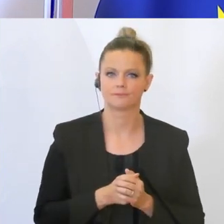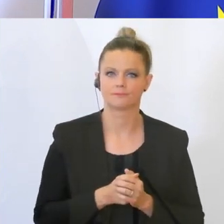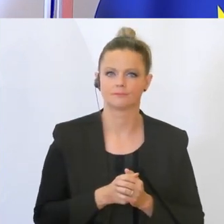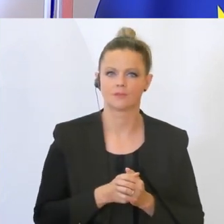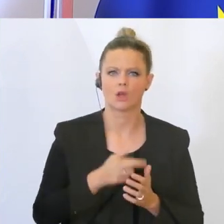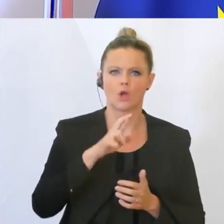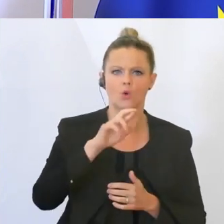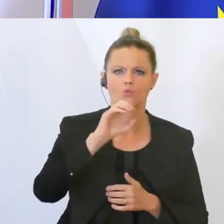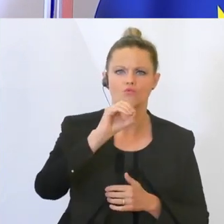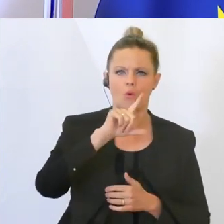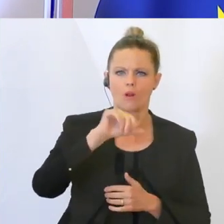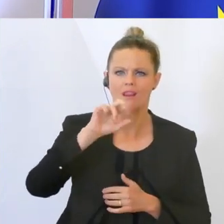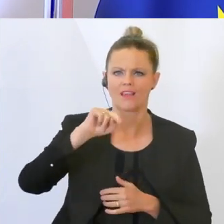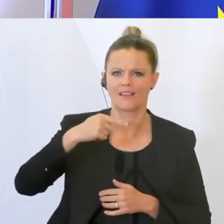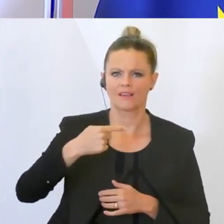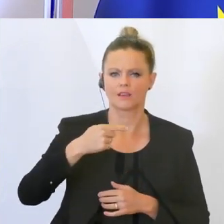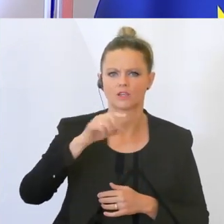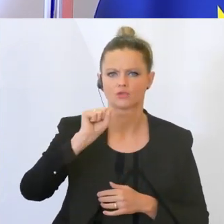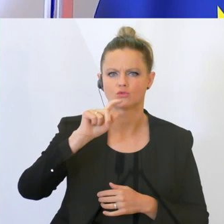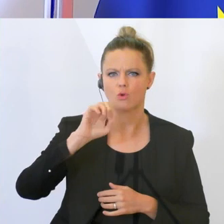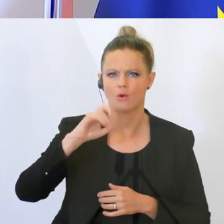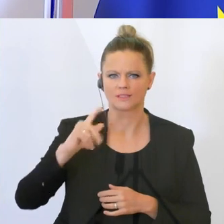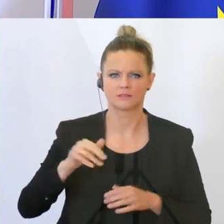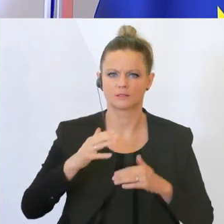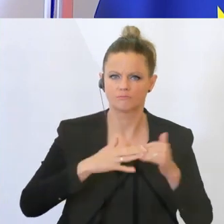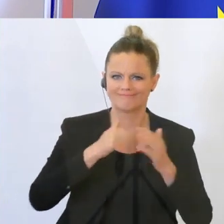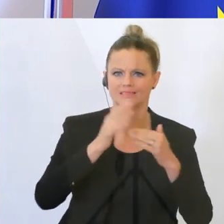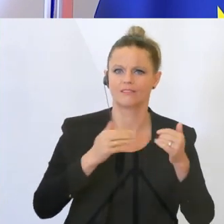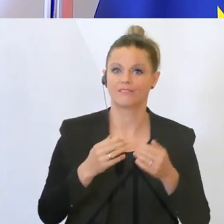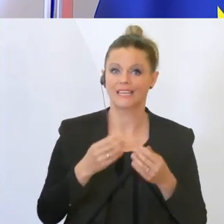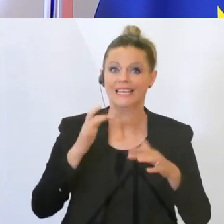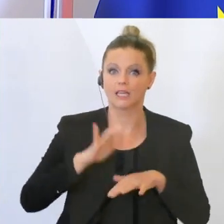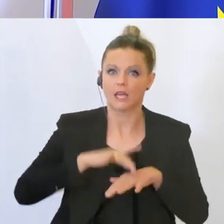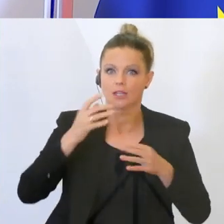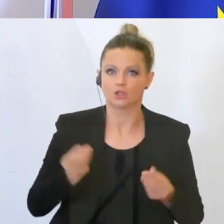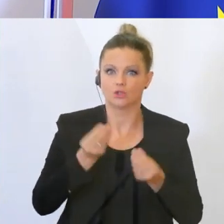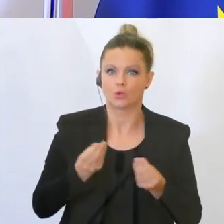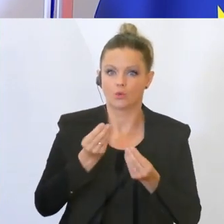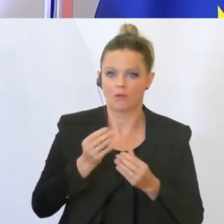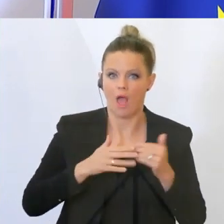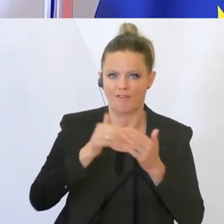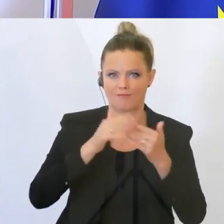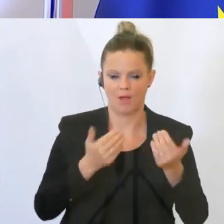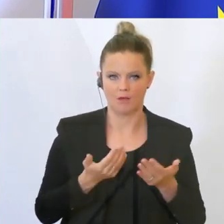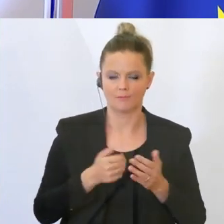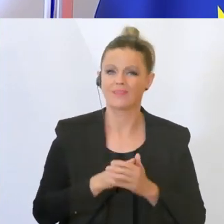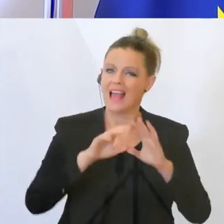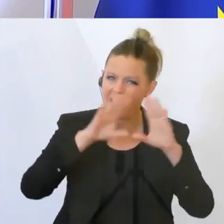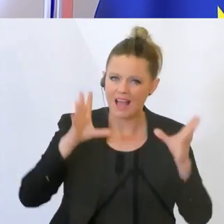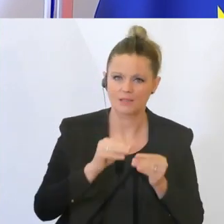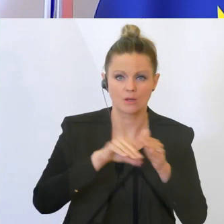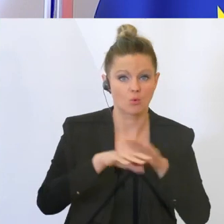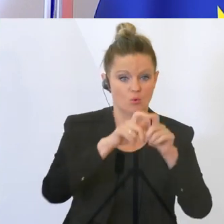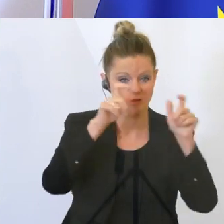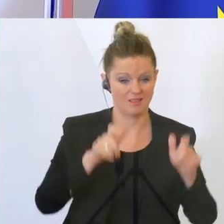Rolling Stocks, sogenannter rollierender Lager für kritische Güter in Österreich. Generell sollten auch die Unternehmen